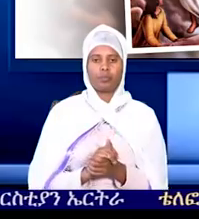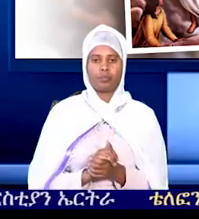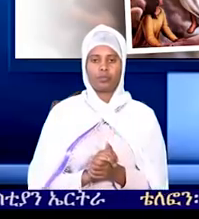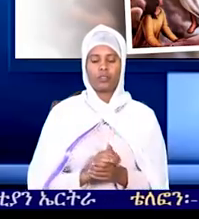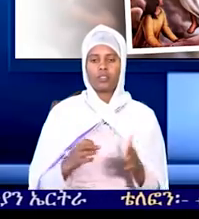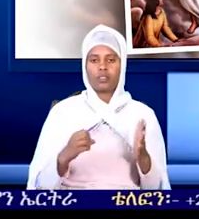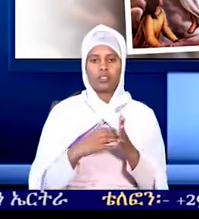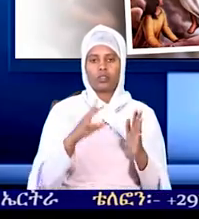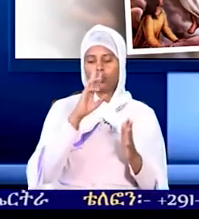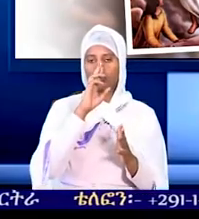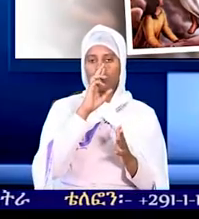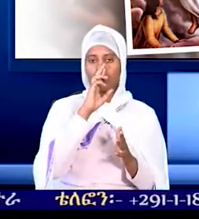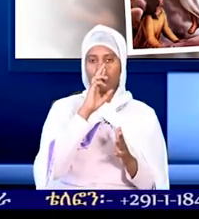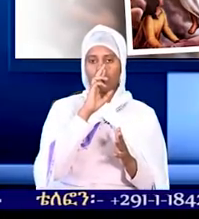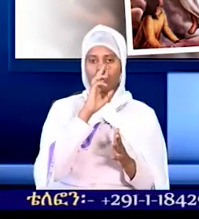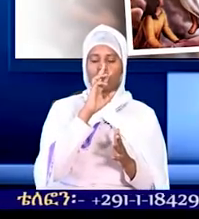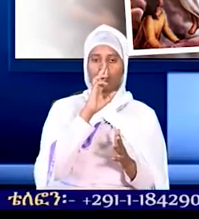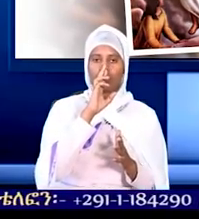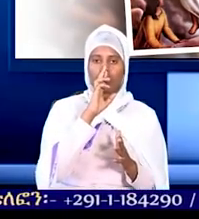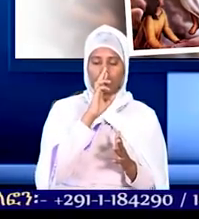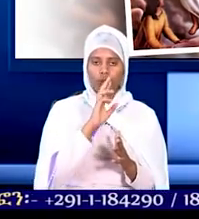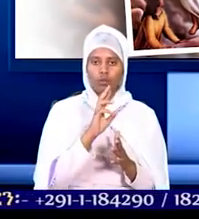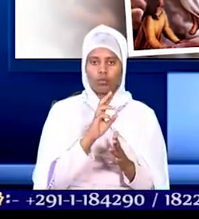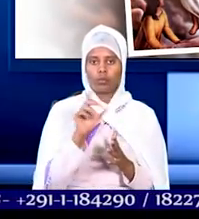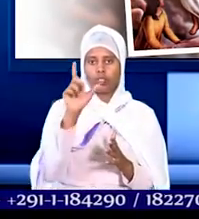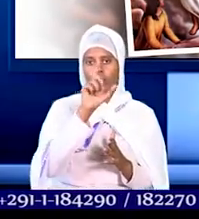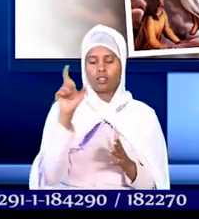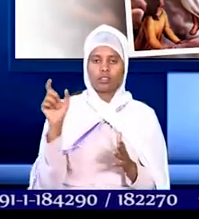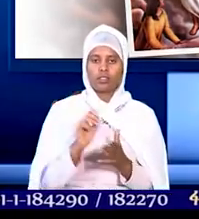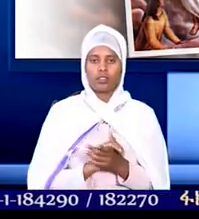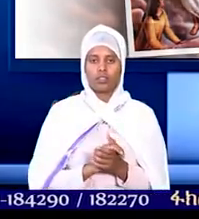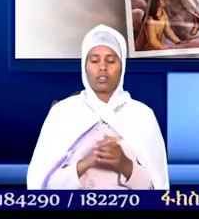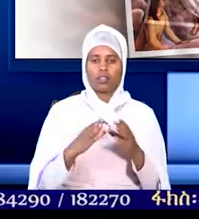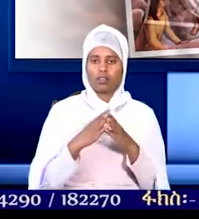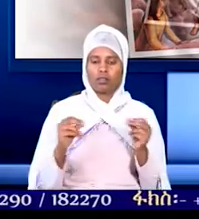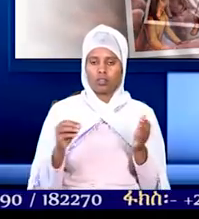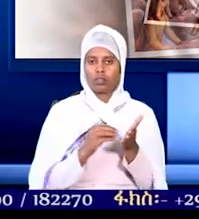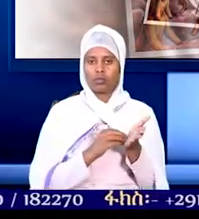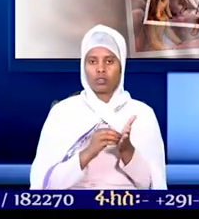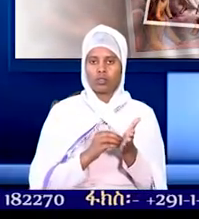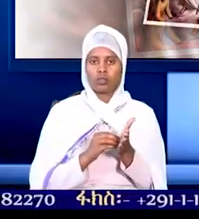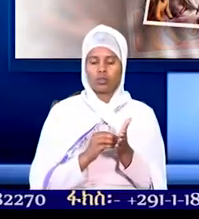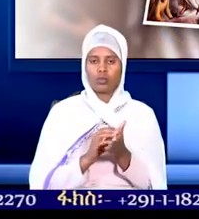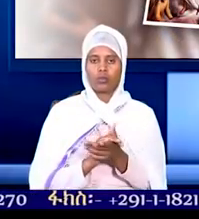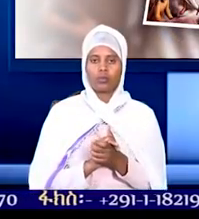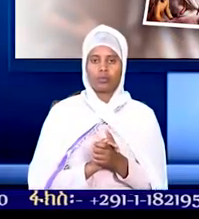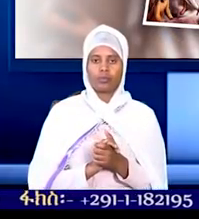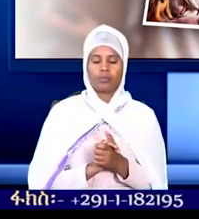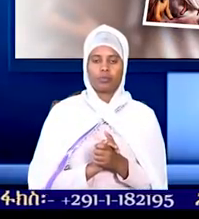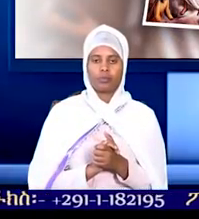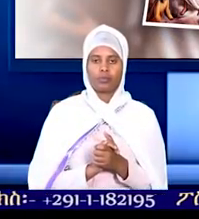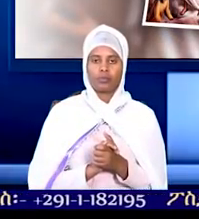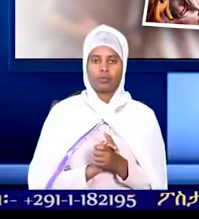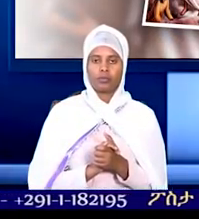فقادو يخونا لنا سلازي صوم سيهمو أرستهاتاو دمسيسو